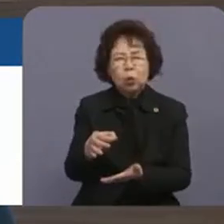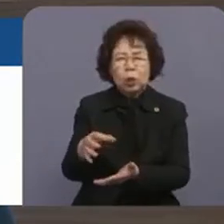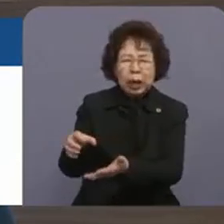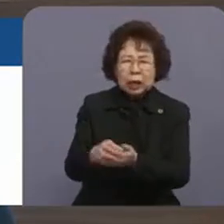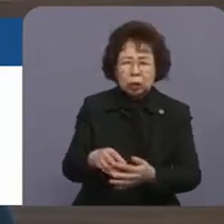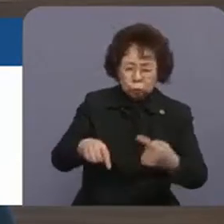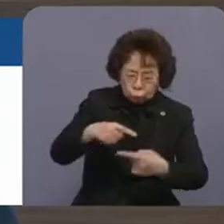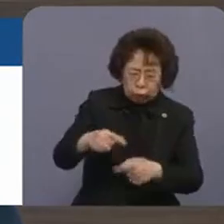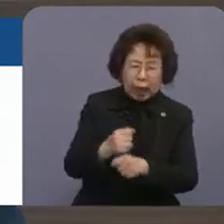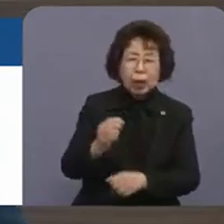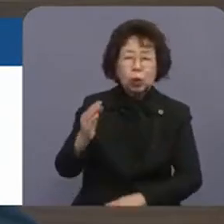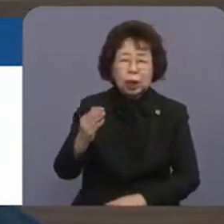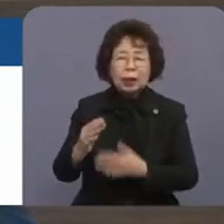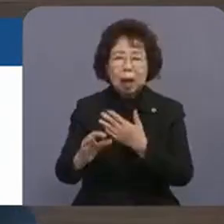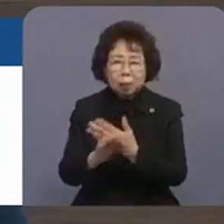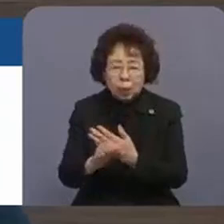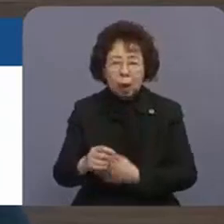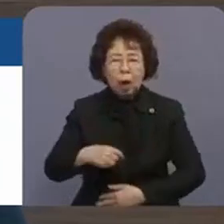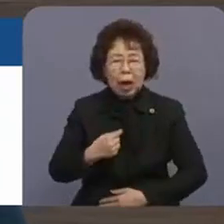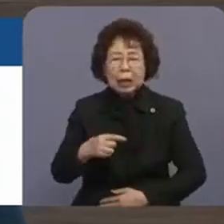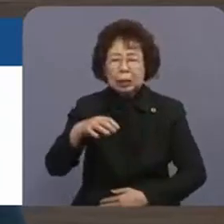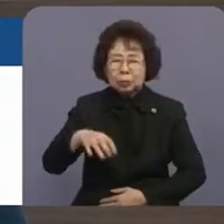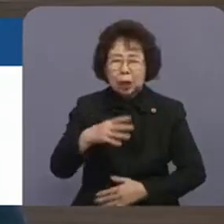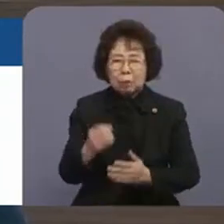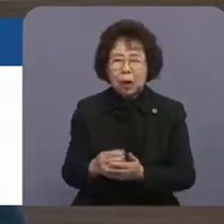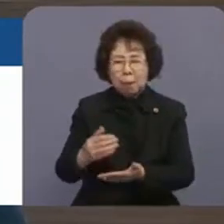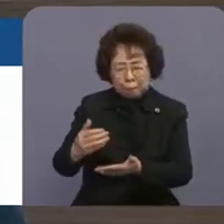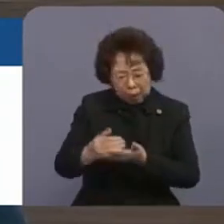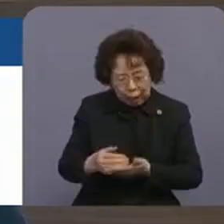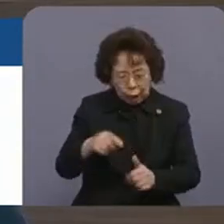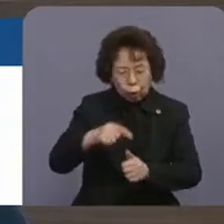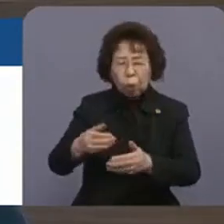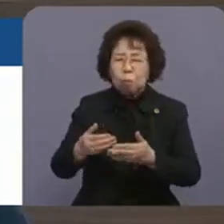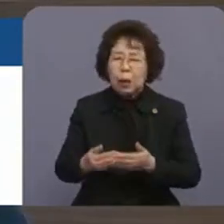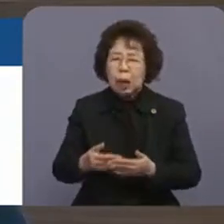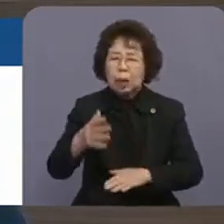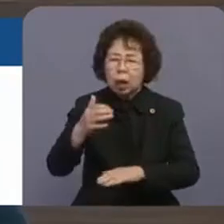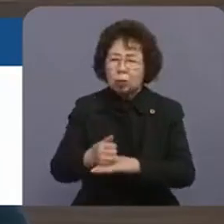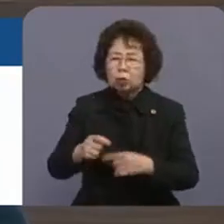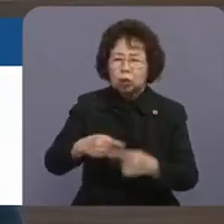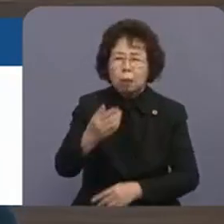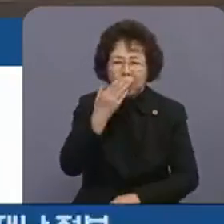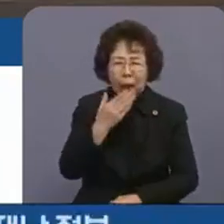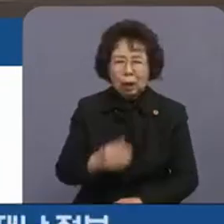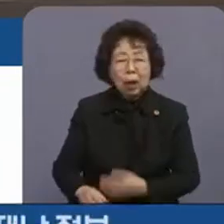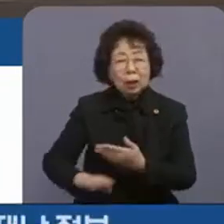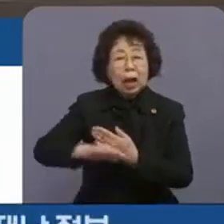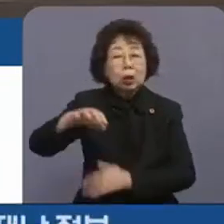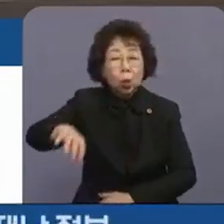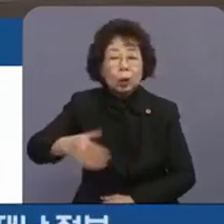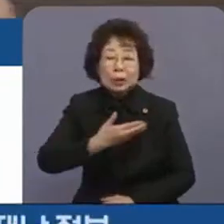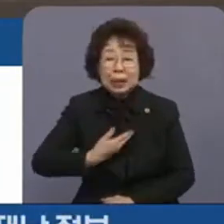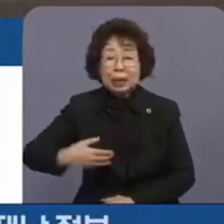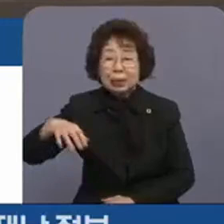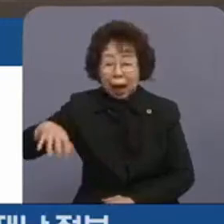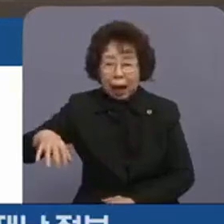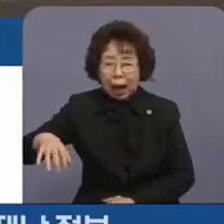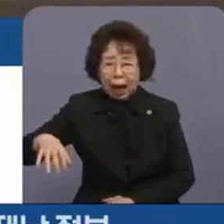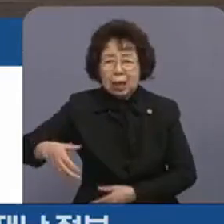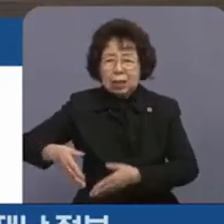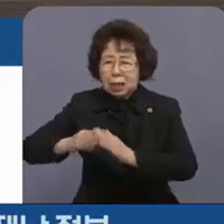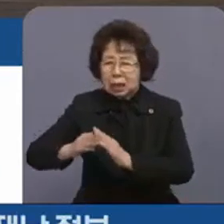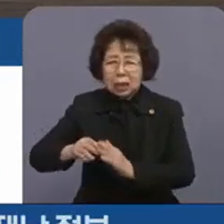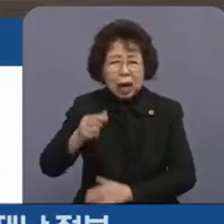운영하게 된다면 자기 고민만 받아 가지고 교육을 하게 되거든요 그렇게 되면 타구에